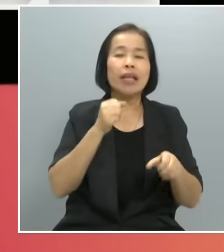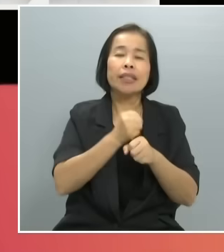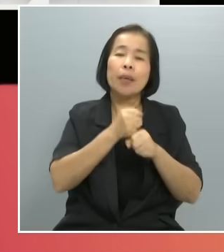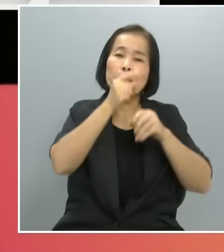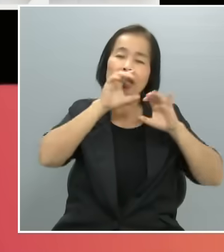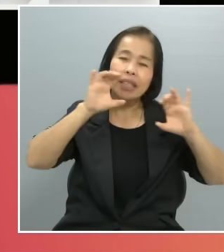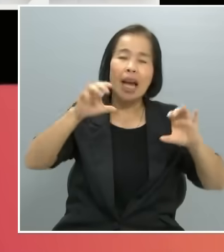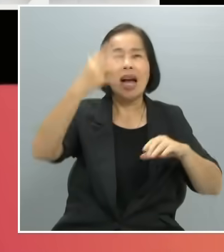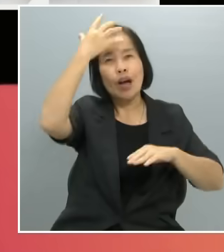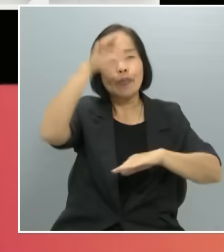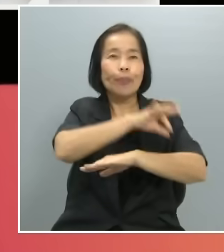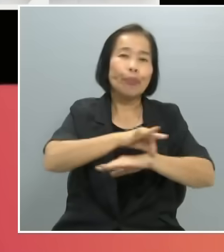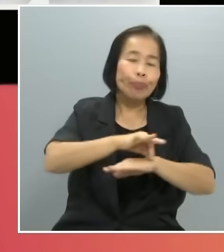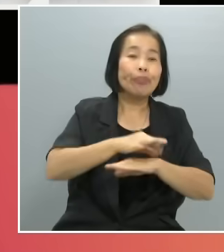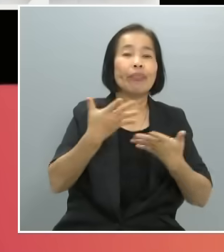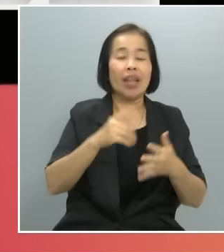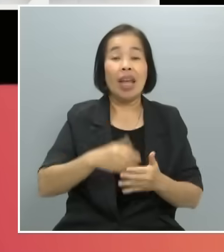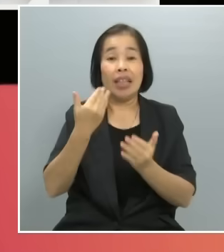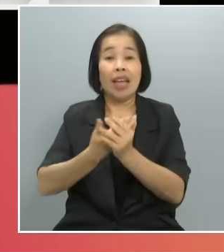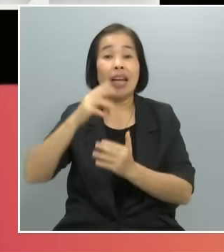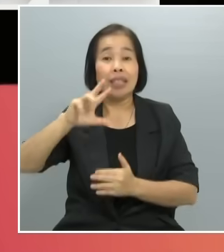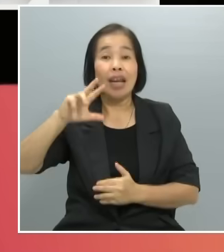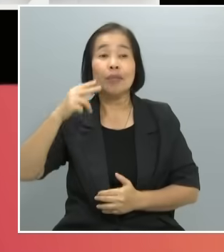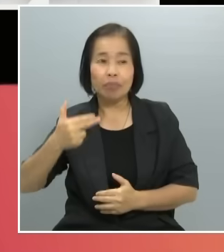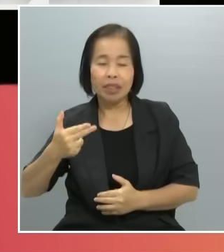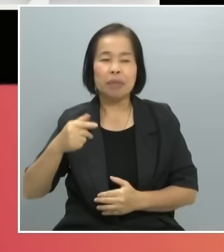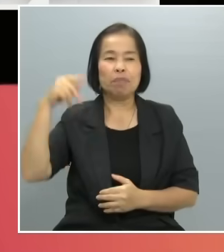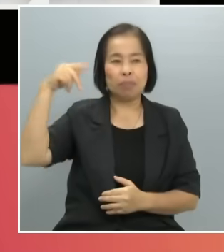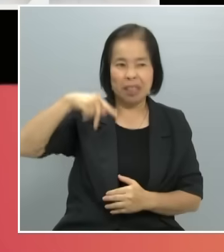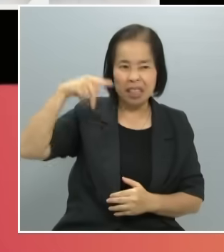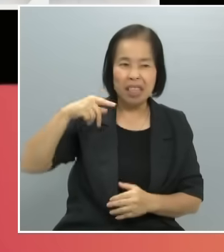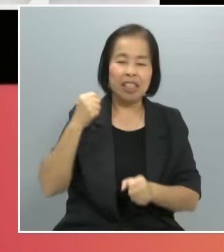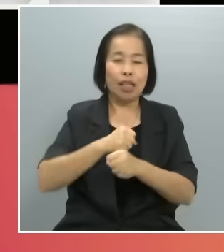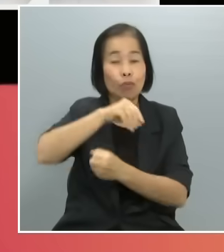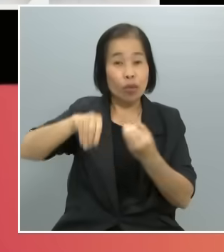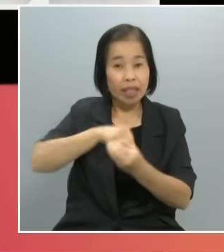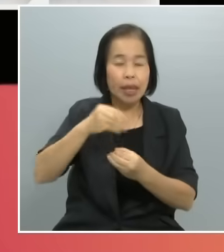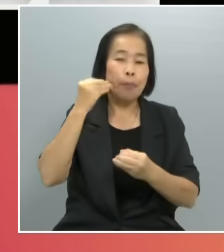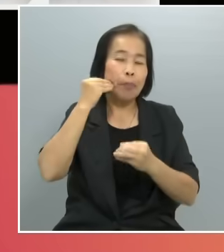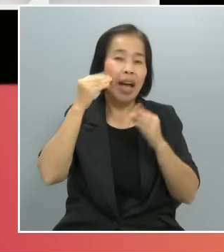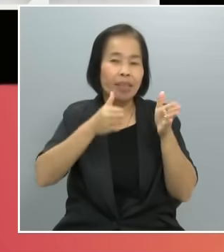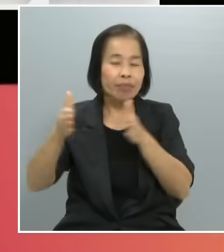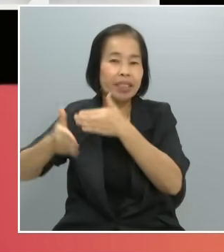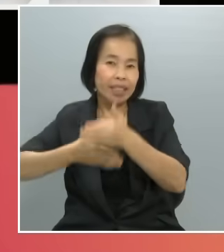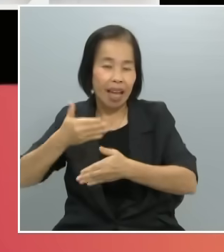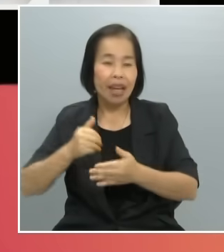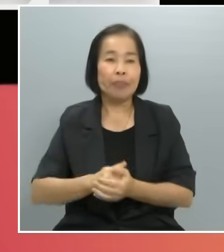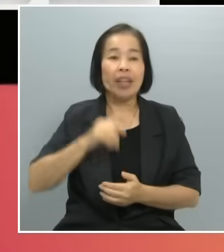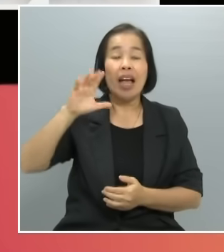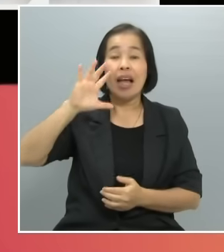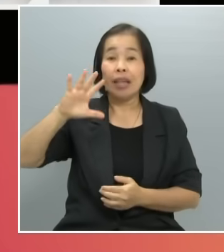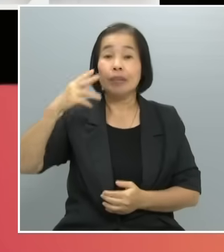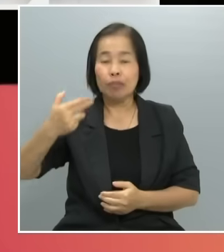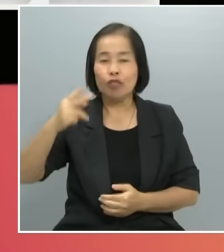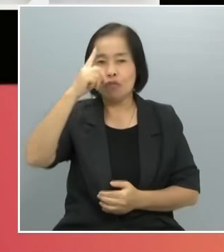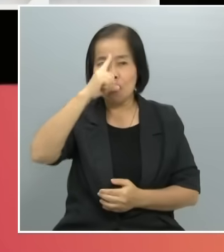วกรนะฮะ 30,000 บาทเนี่ยแบบพิเศษอาชีพนักธุรกิจอสังหาแบบ 50,000 บาท